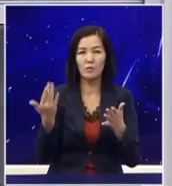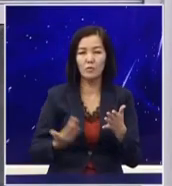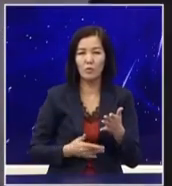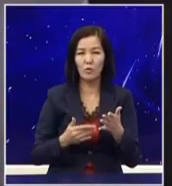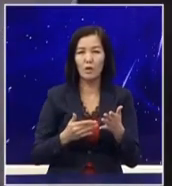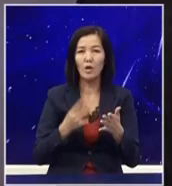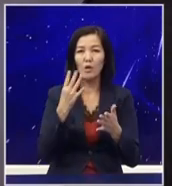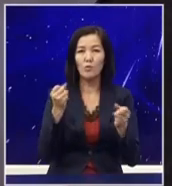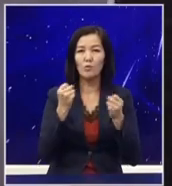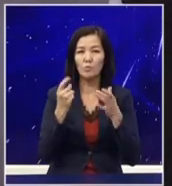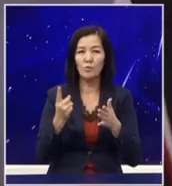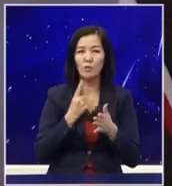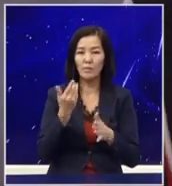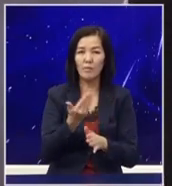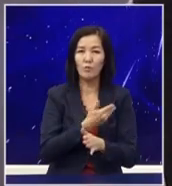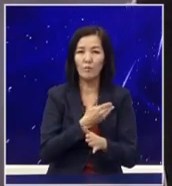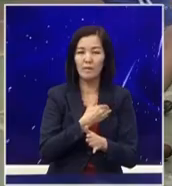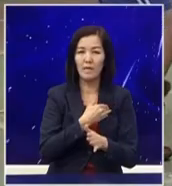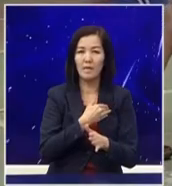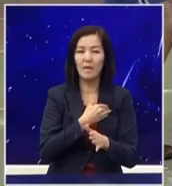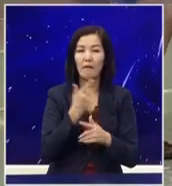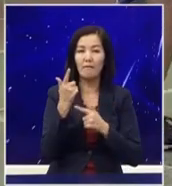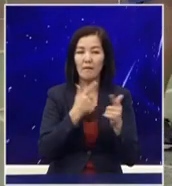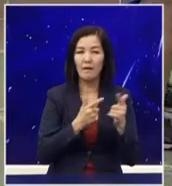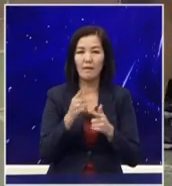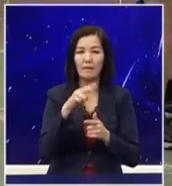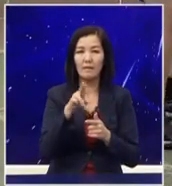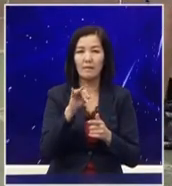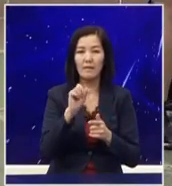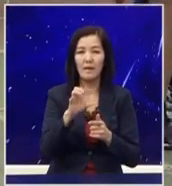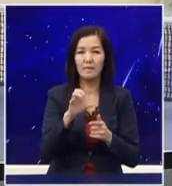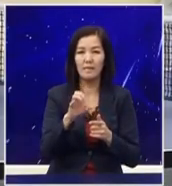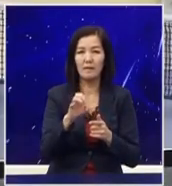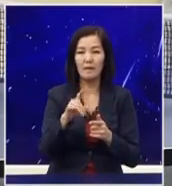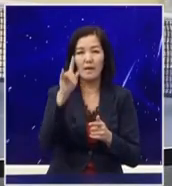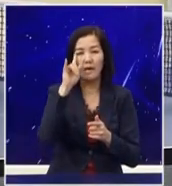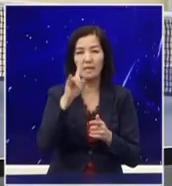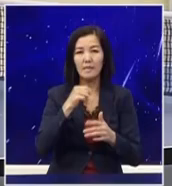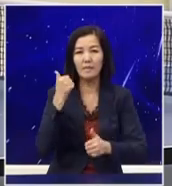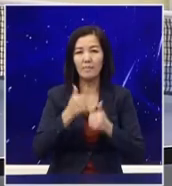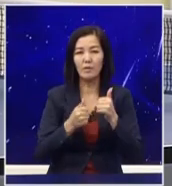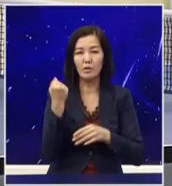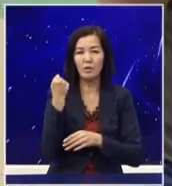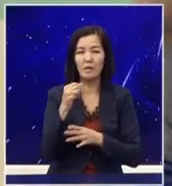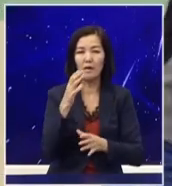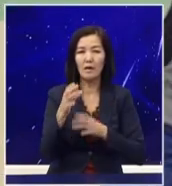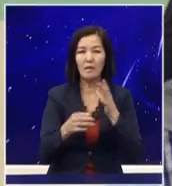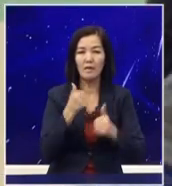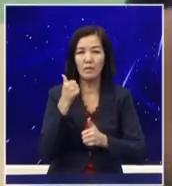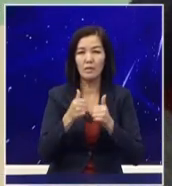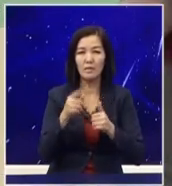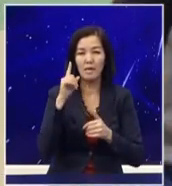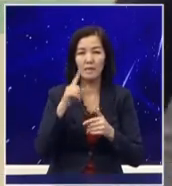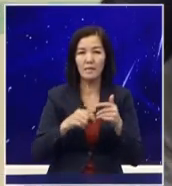уақыт ішінде 4 спорт шеберіне үміткер дайындалып шықты. Солардың бірі Диас Бекен. Ол ел біріншілігінде чемпион атанып, халықаралық жарыста ел намысын